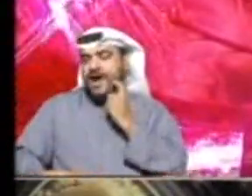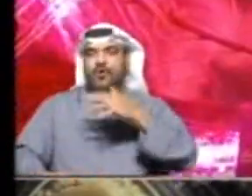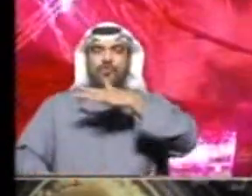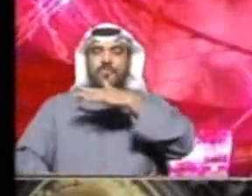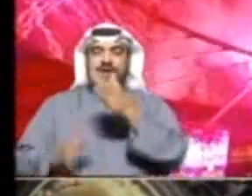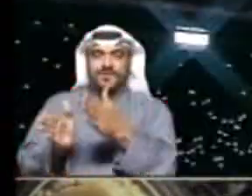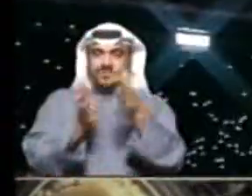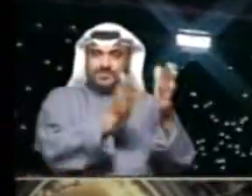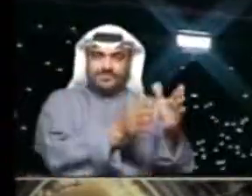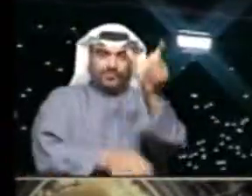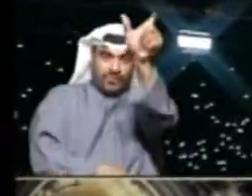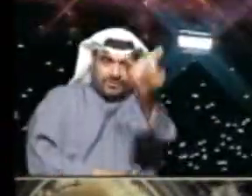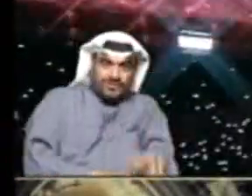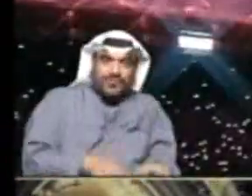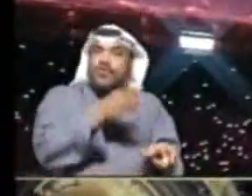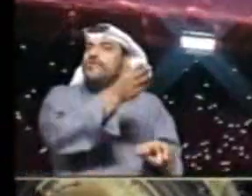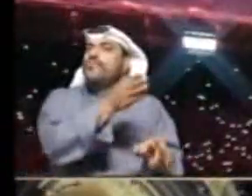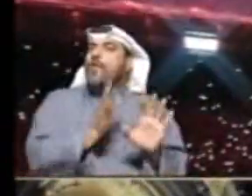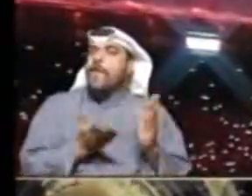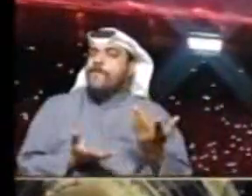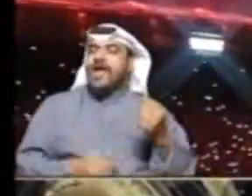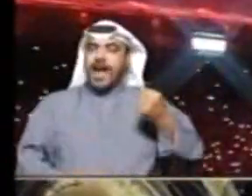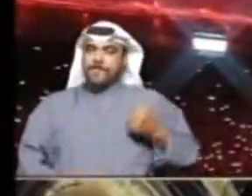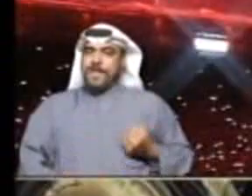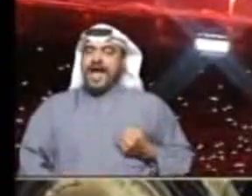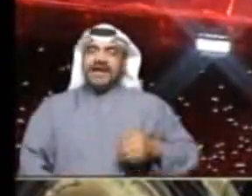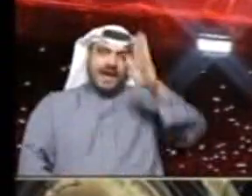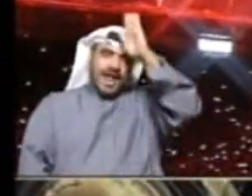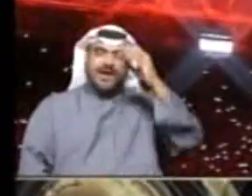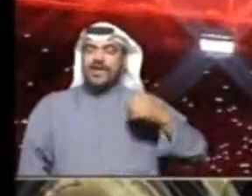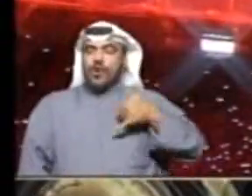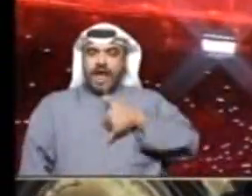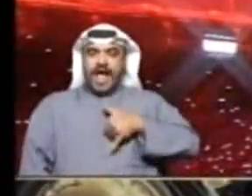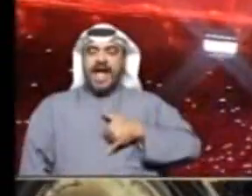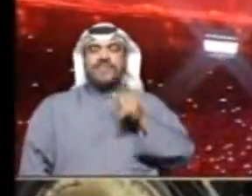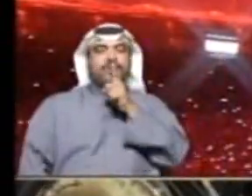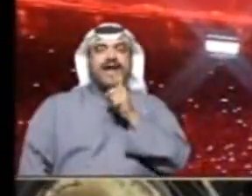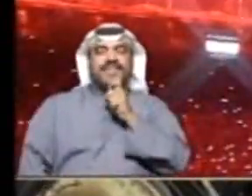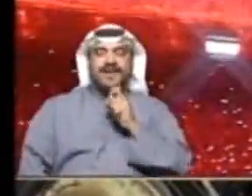وعمان، فيما تضم المجموعة الثانية البحرين والعراق واليمن وقطر.